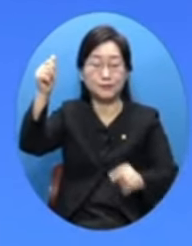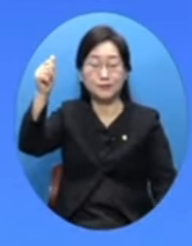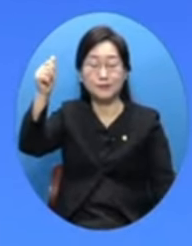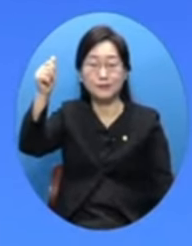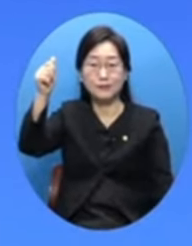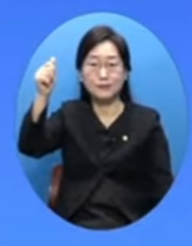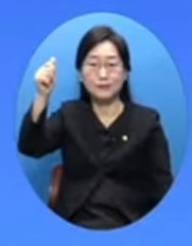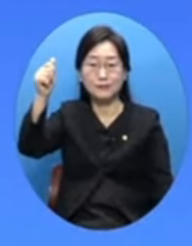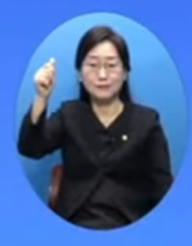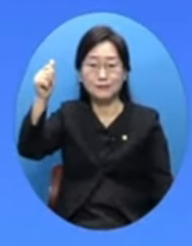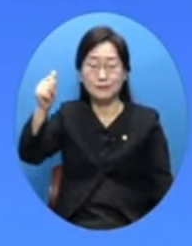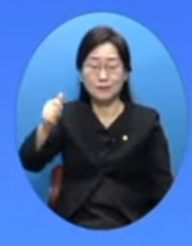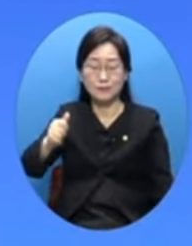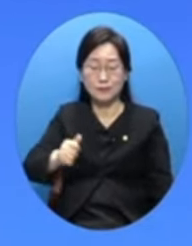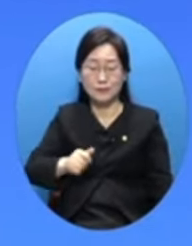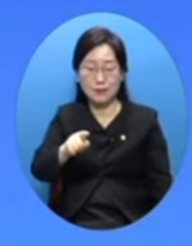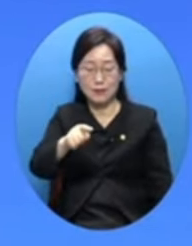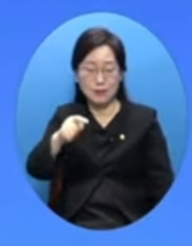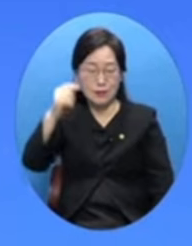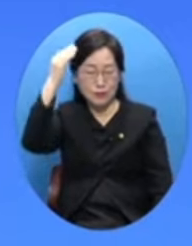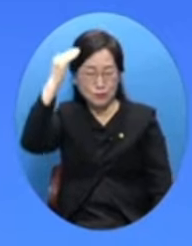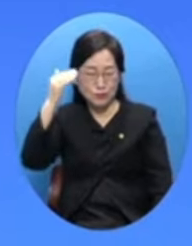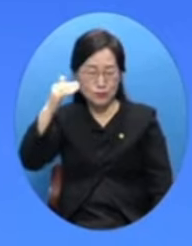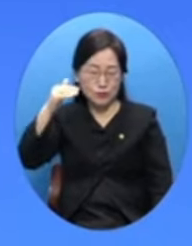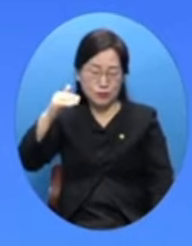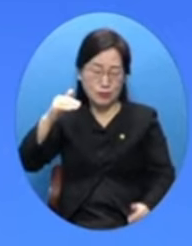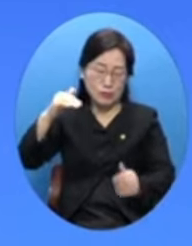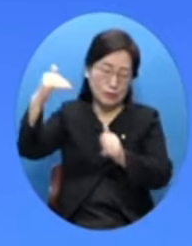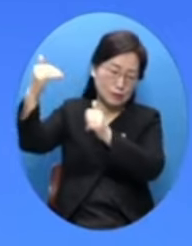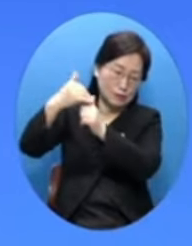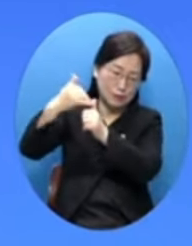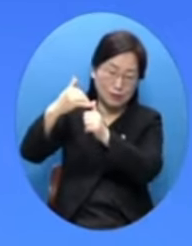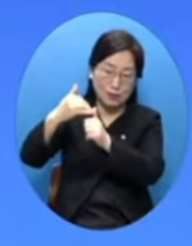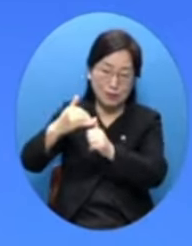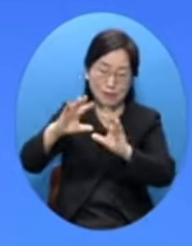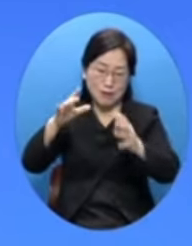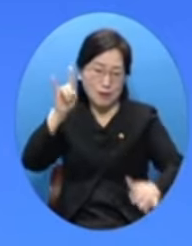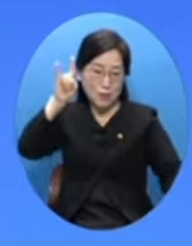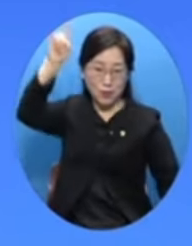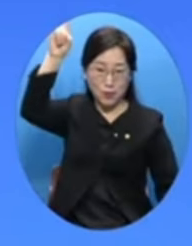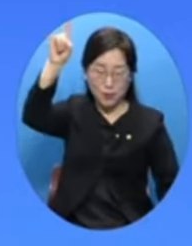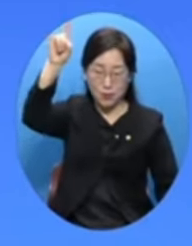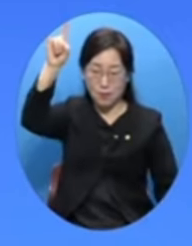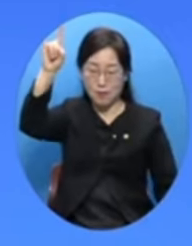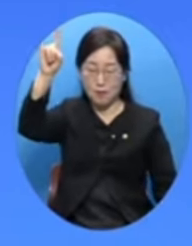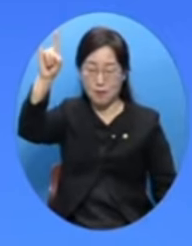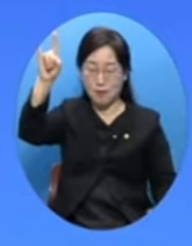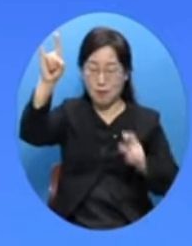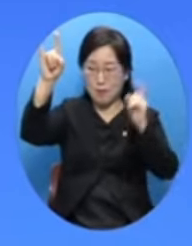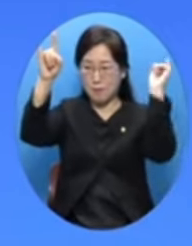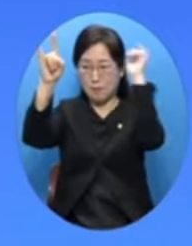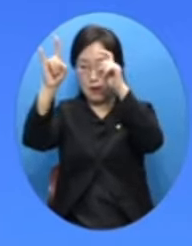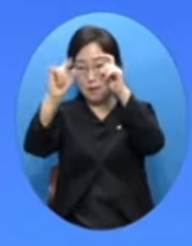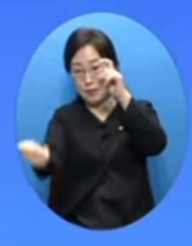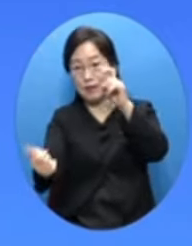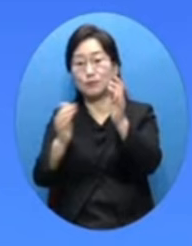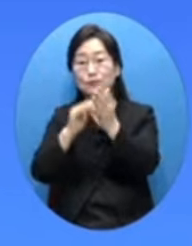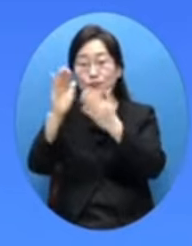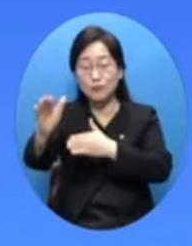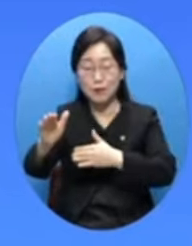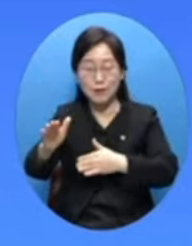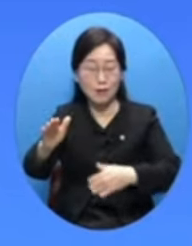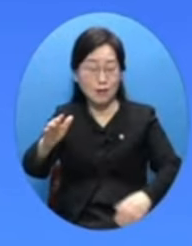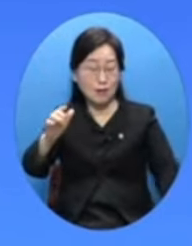다윗이 블레셋 장수 골리앗을 무너뜨린 다음 민족이 영으로 떠올랐지만